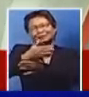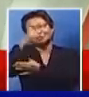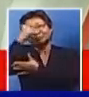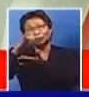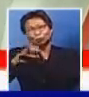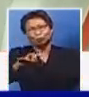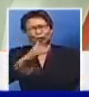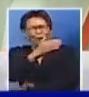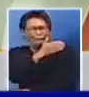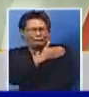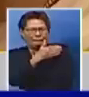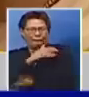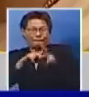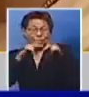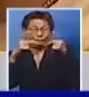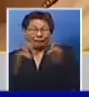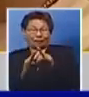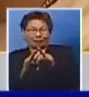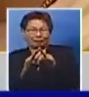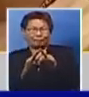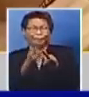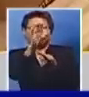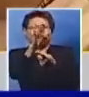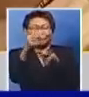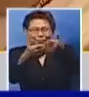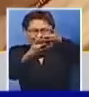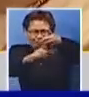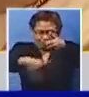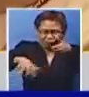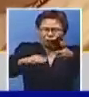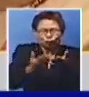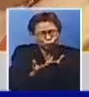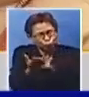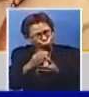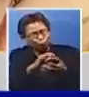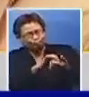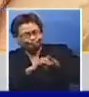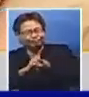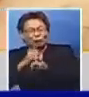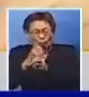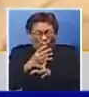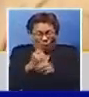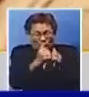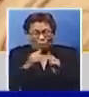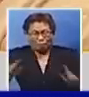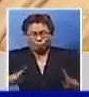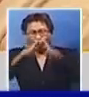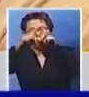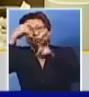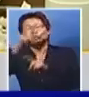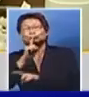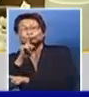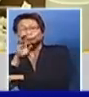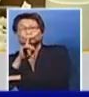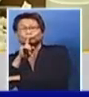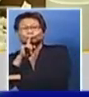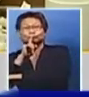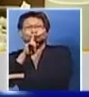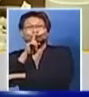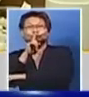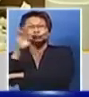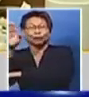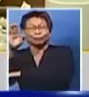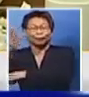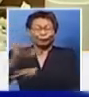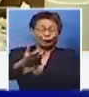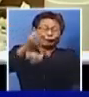Justru beliau menggesa parti-parti komponen BN supaya terus bekerja keras bersama UMNO bagi menjamin kemenangan BN pada pilihan raya